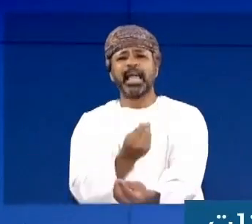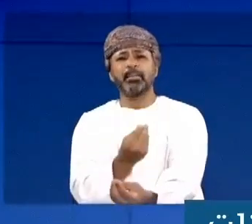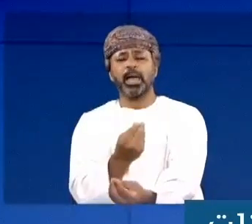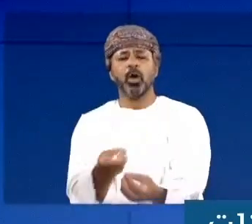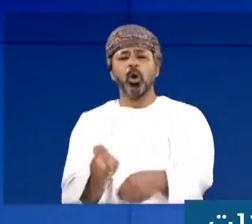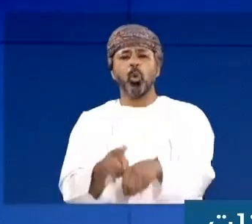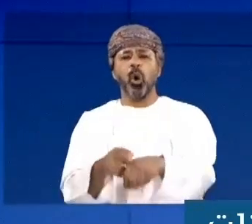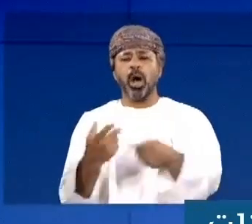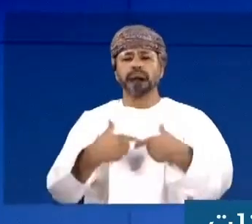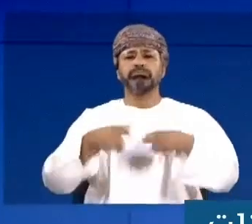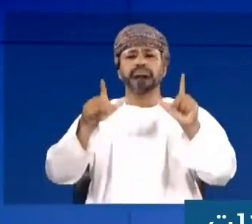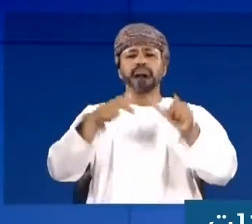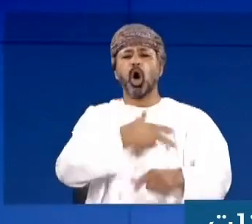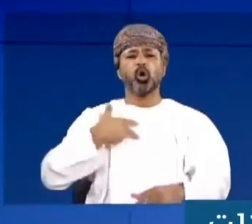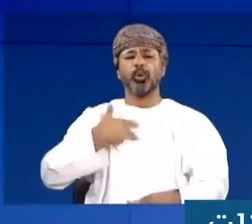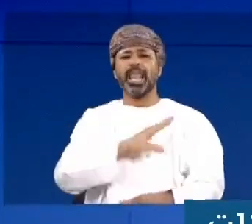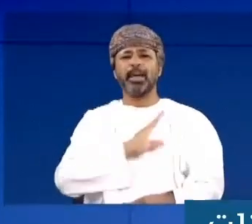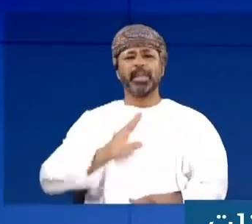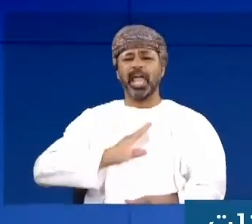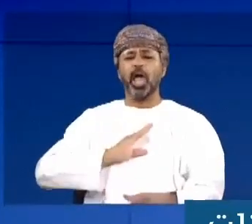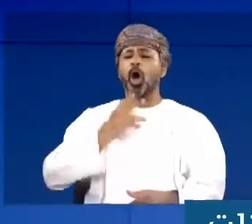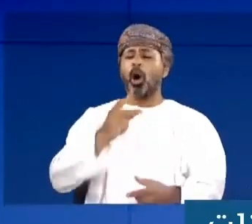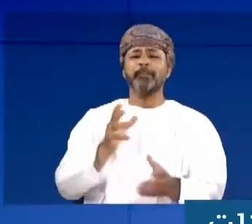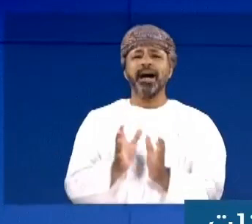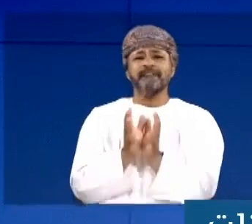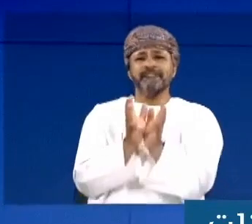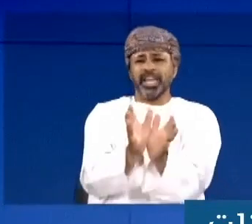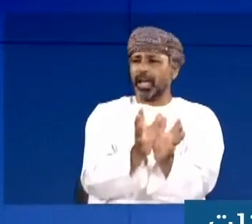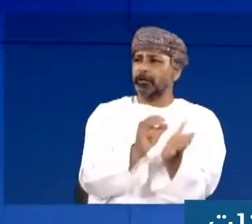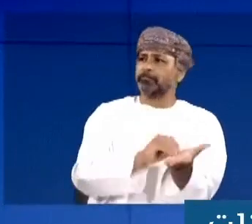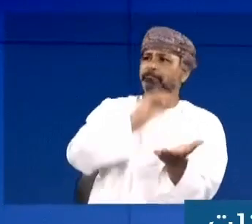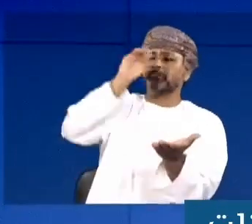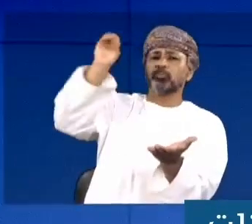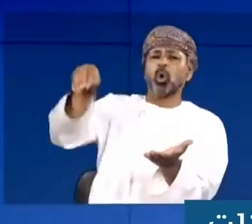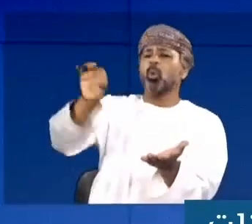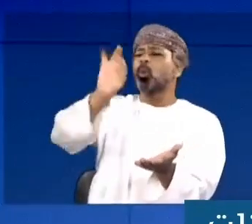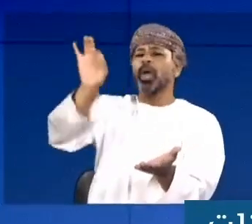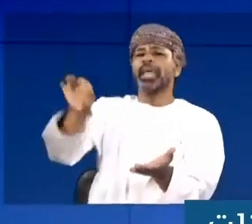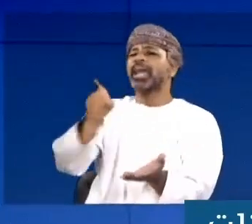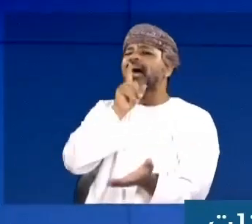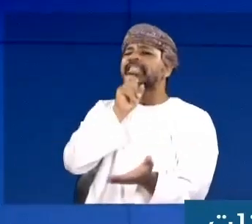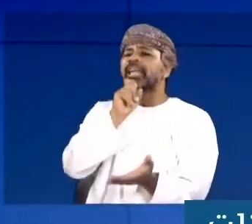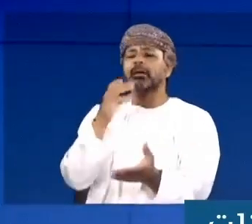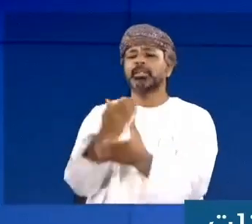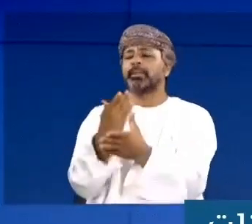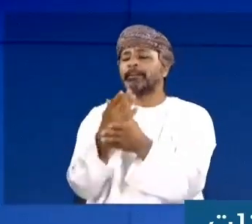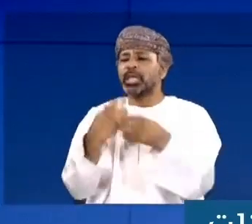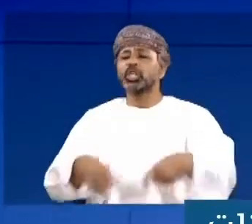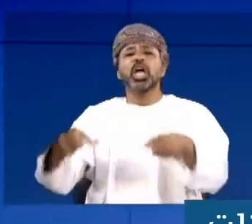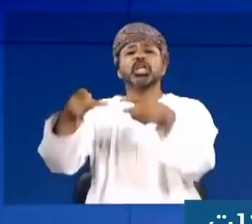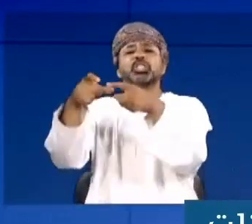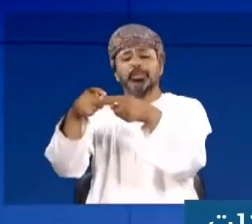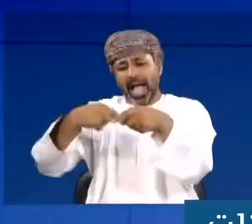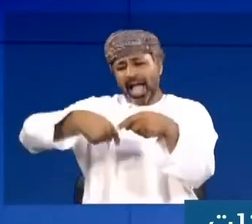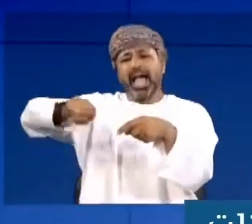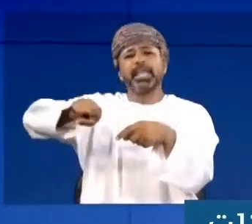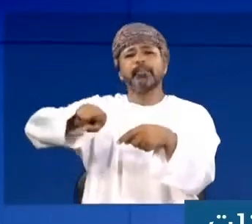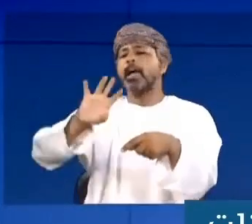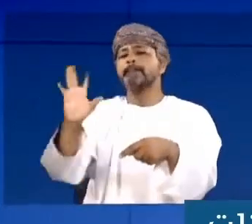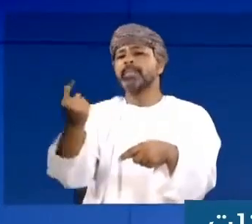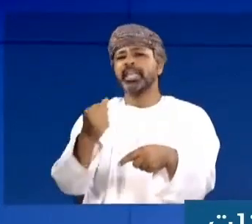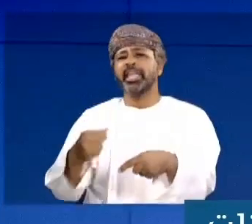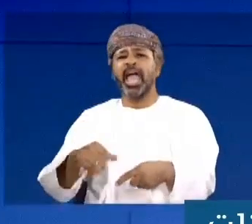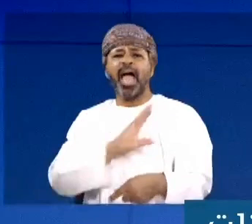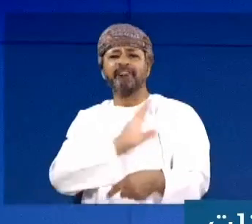بيان للحكومة الأفغانية إلى أن كابول أرسلت فريقا فنيا إلى قطر للتحضير للمحادثات المرتقبة بين